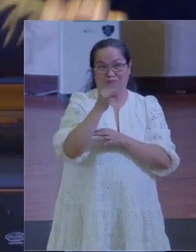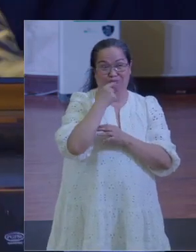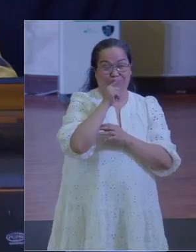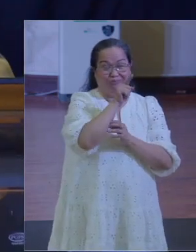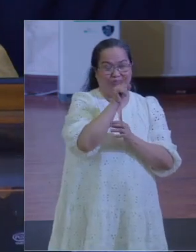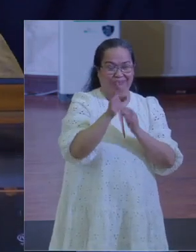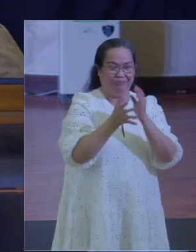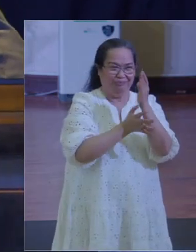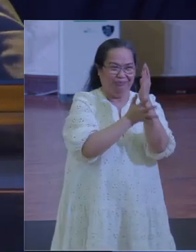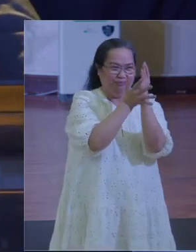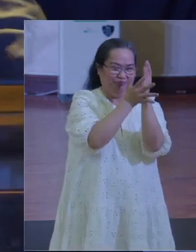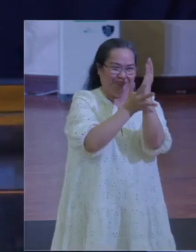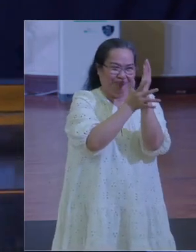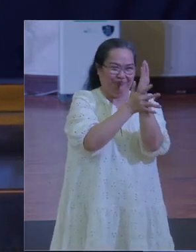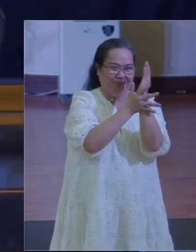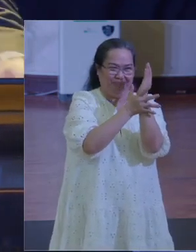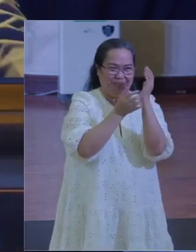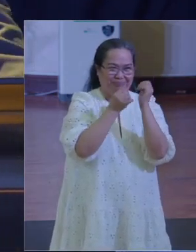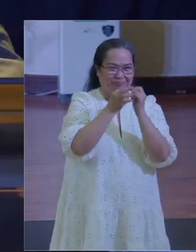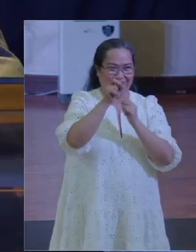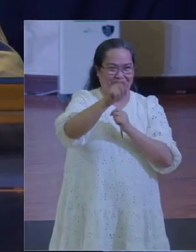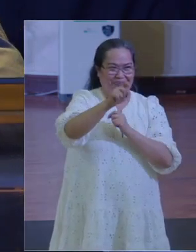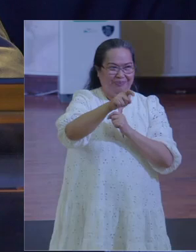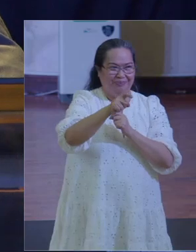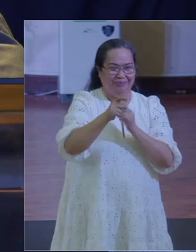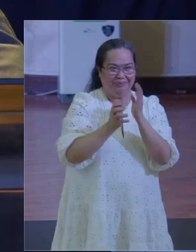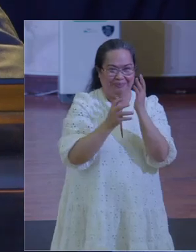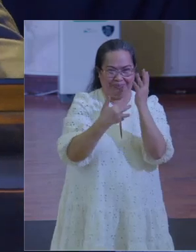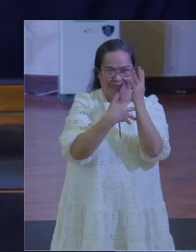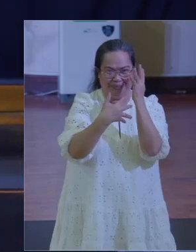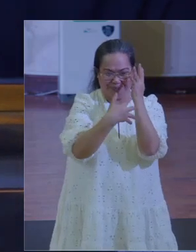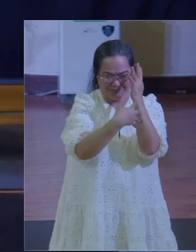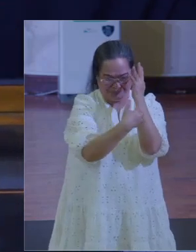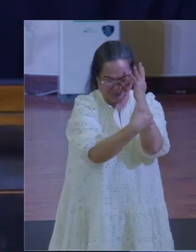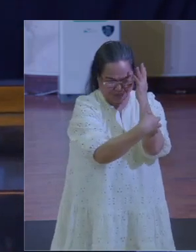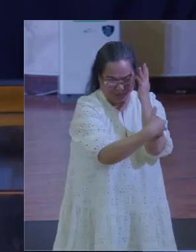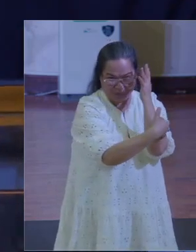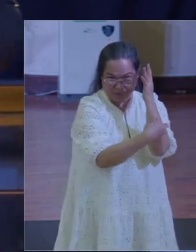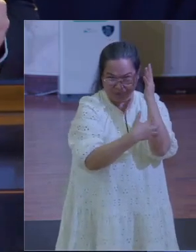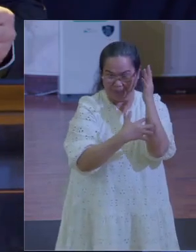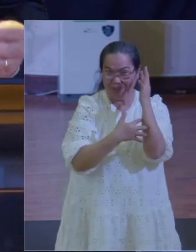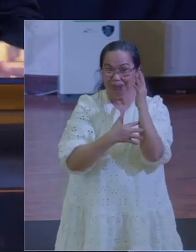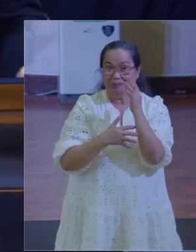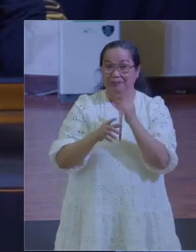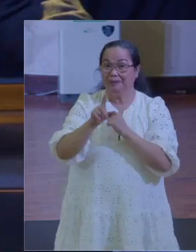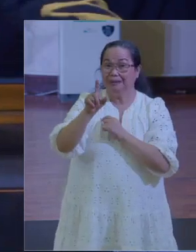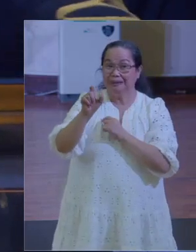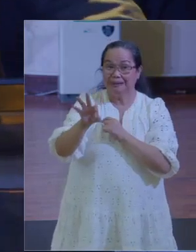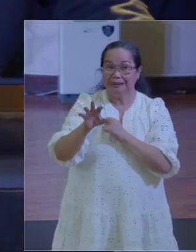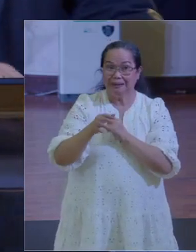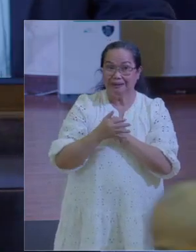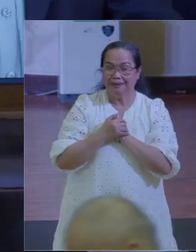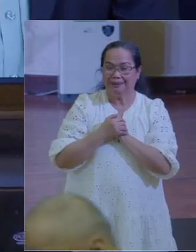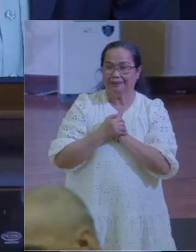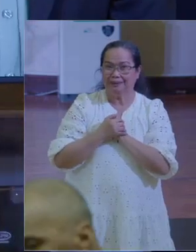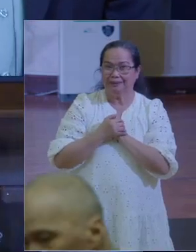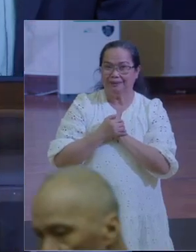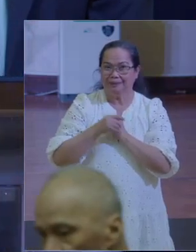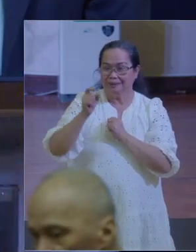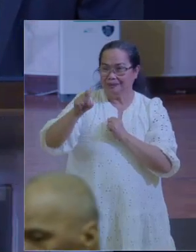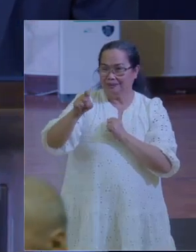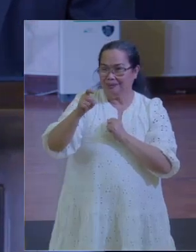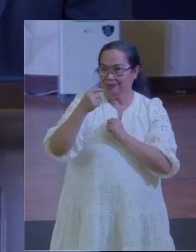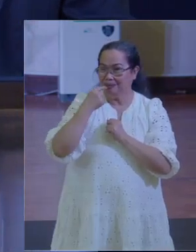bramble bush. Matitinik po yun eh. So ang tanong po dun na dapat